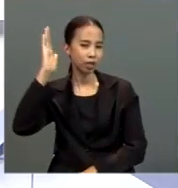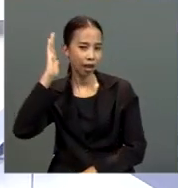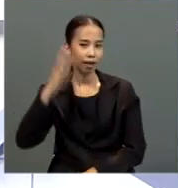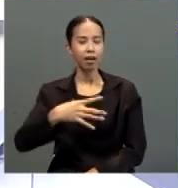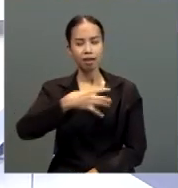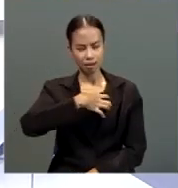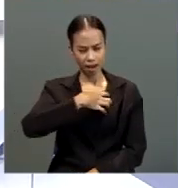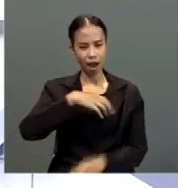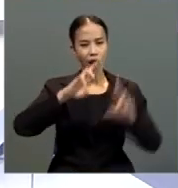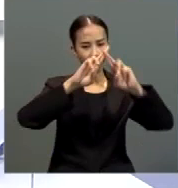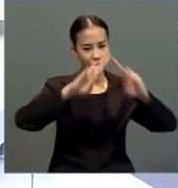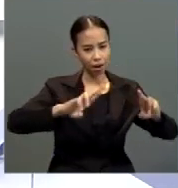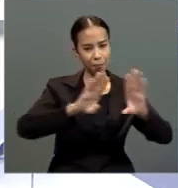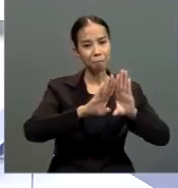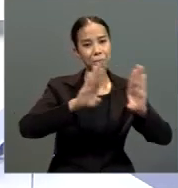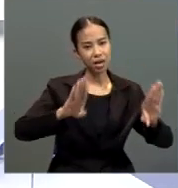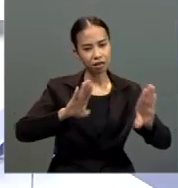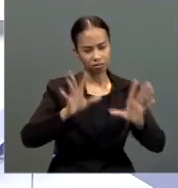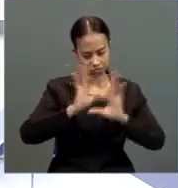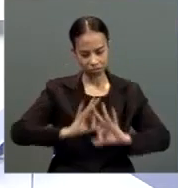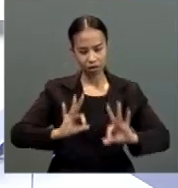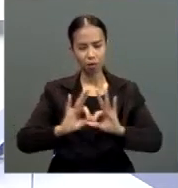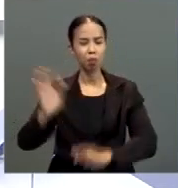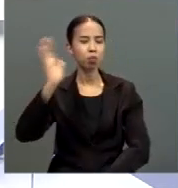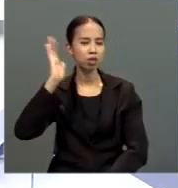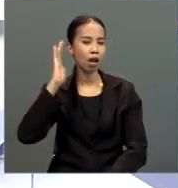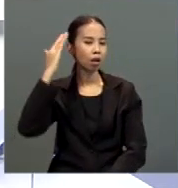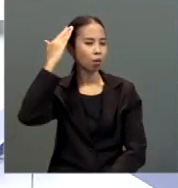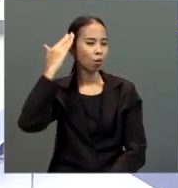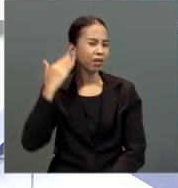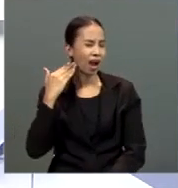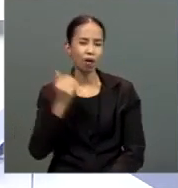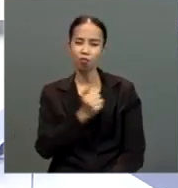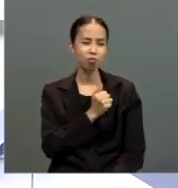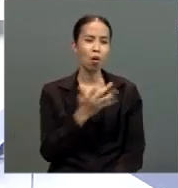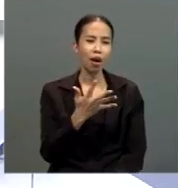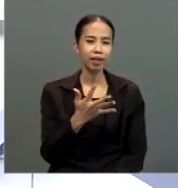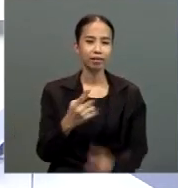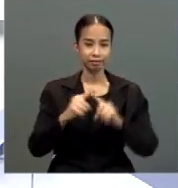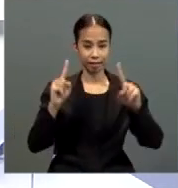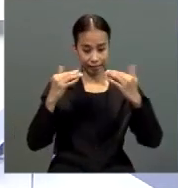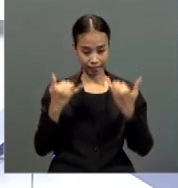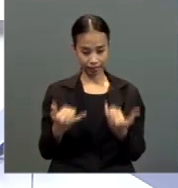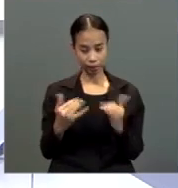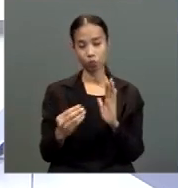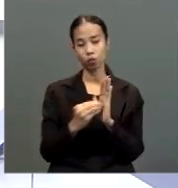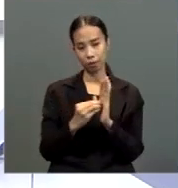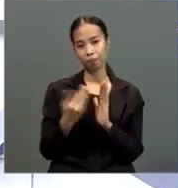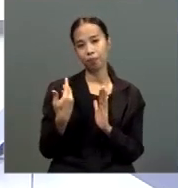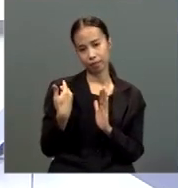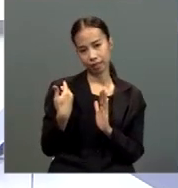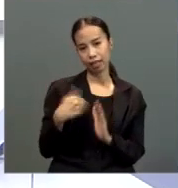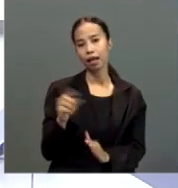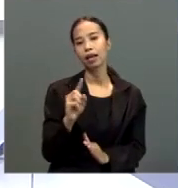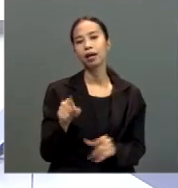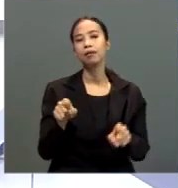ะว่าอยากจะให้เปิดแล้วเพราะหลายคนเนี่ยโดยเฉพาะผู้ชายผมยาวมากอยู่ไม่ไหวแล้ว ใช่แต่ว่ากทม.เขาก็มีมาตรการอย ่ างเช่นสามารถ